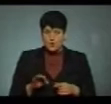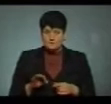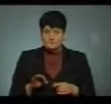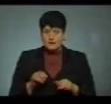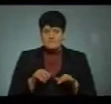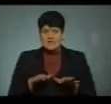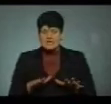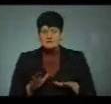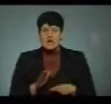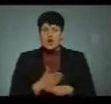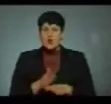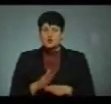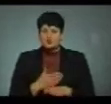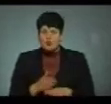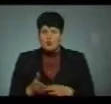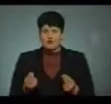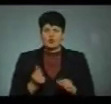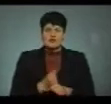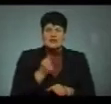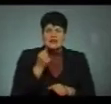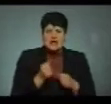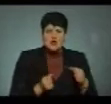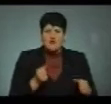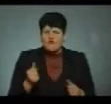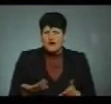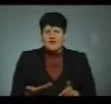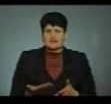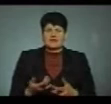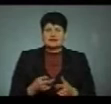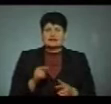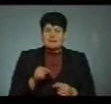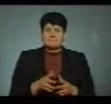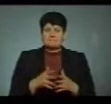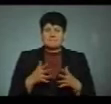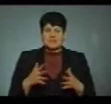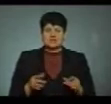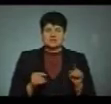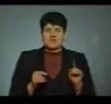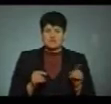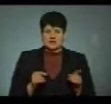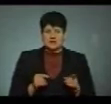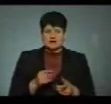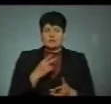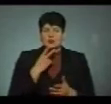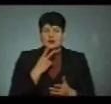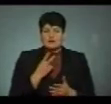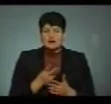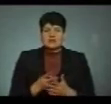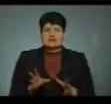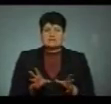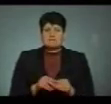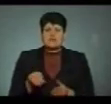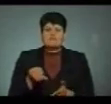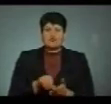механізми розподілу чи делегування повноважень і так далі, тим більше вони проявляють